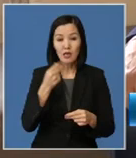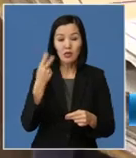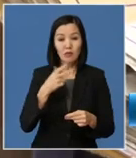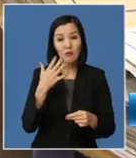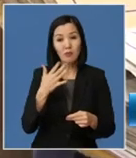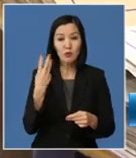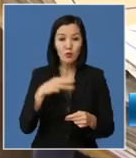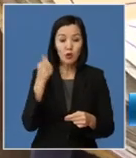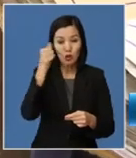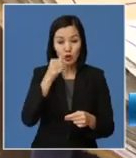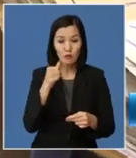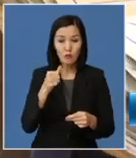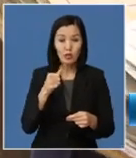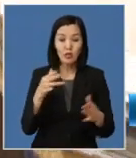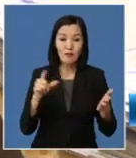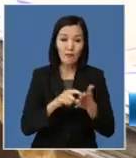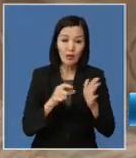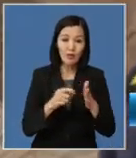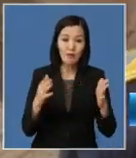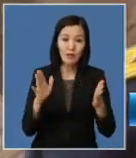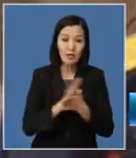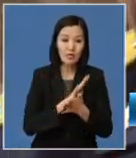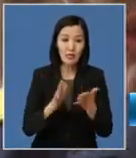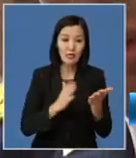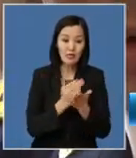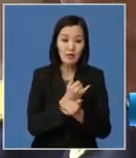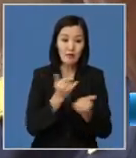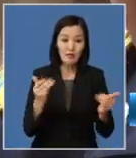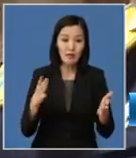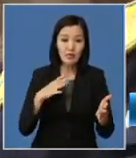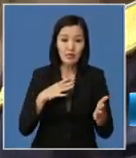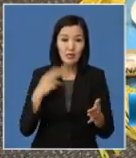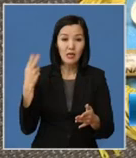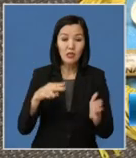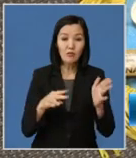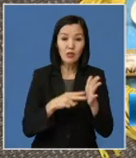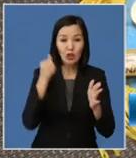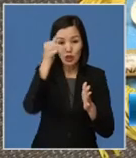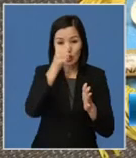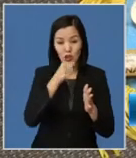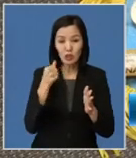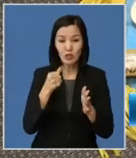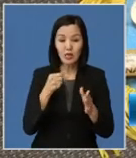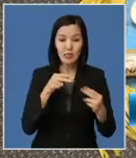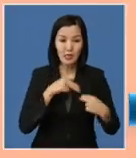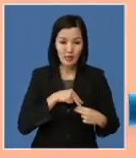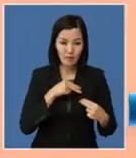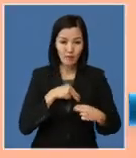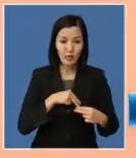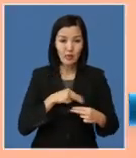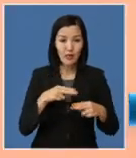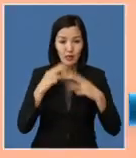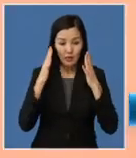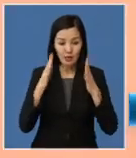тегін баспанамен қамтылған. Мәселен, талдықорғандық Талғат Бердікеновтің өтілі 27 жыл. Елге жерге сіңірген еңбегім